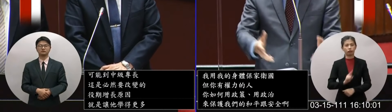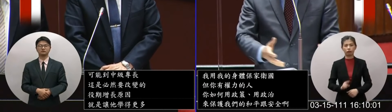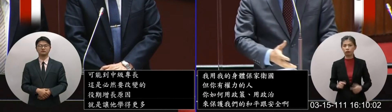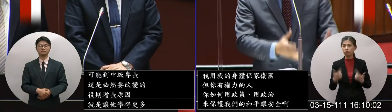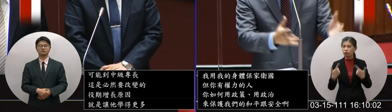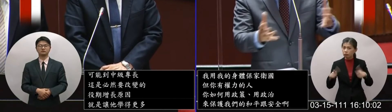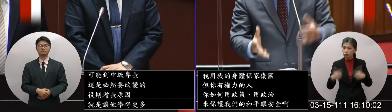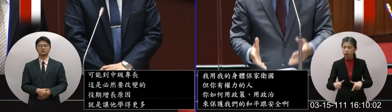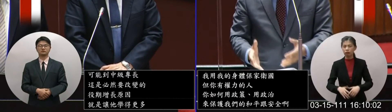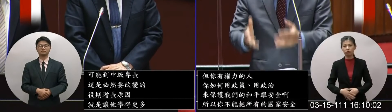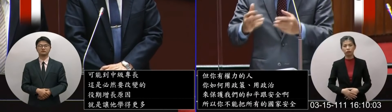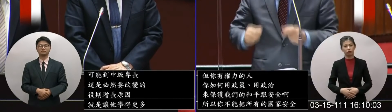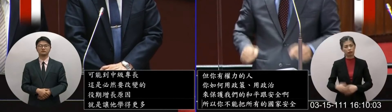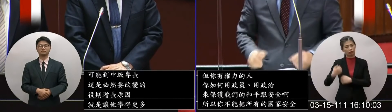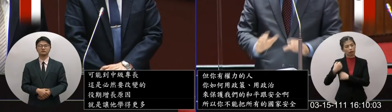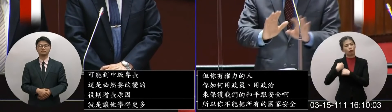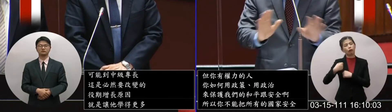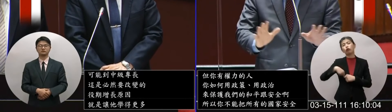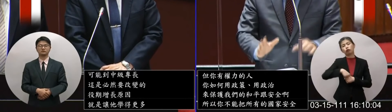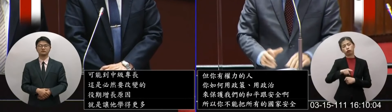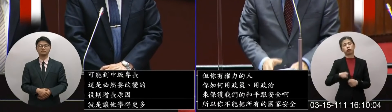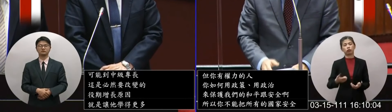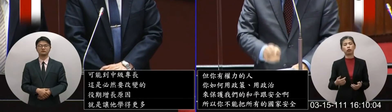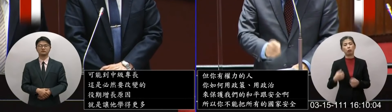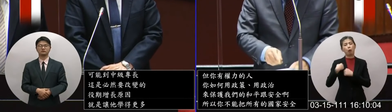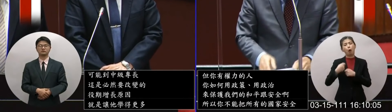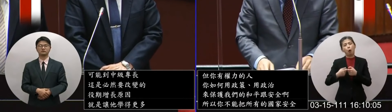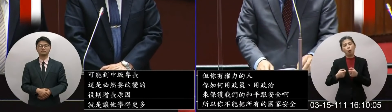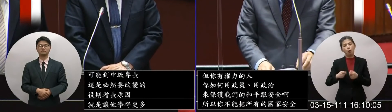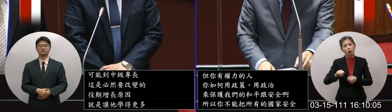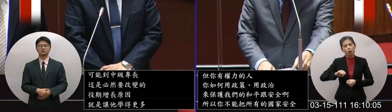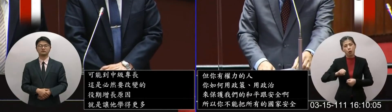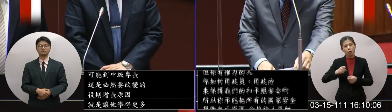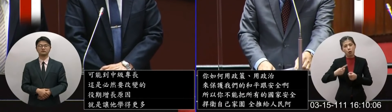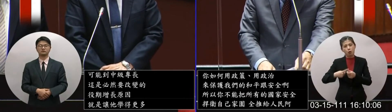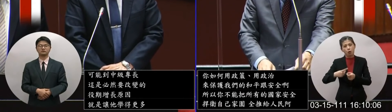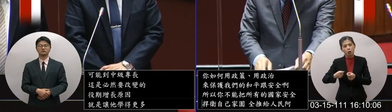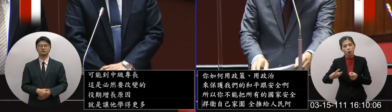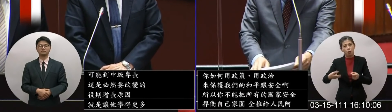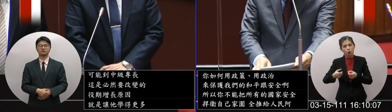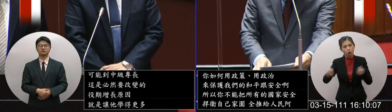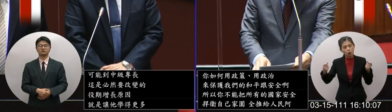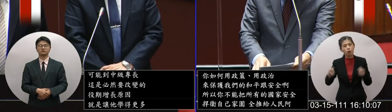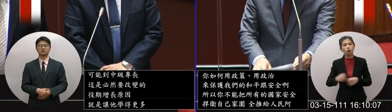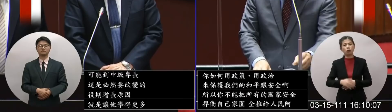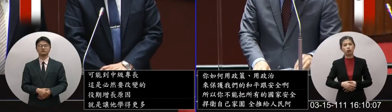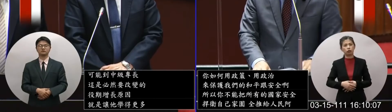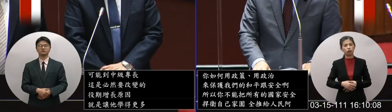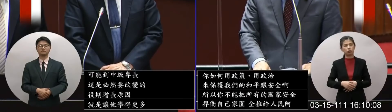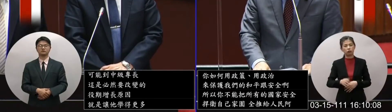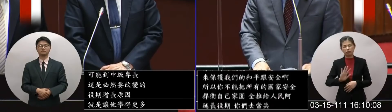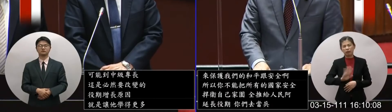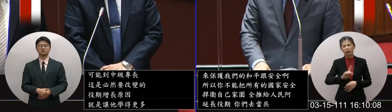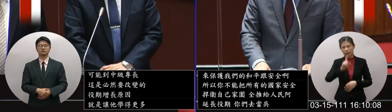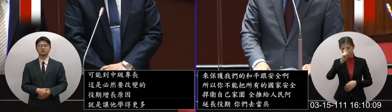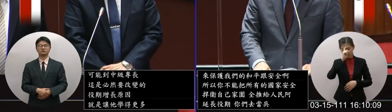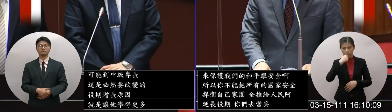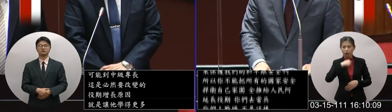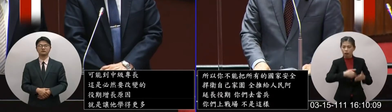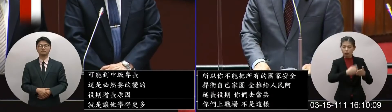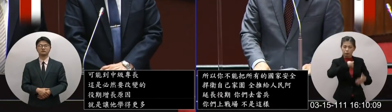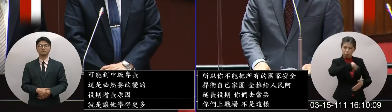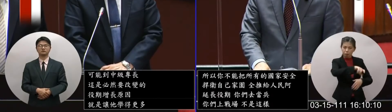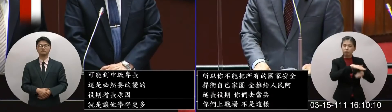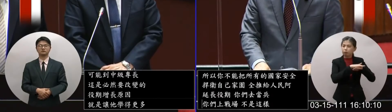们延长疫情啊，你们去当兵啊，你们上战场，不是这样子啊、人民是告诉你哦，我们希望两岸关系和平往来，